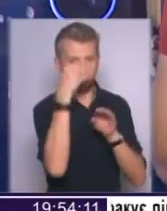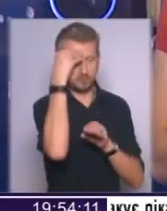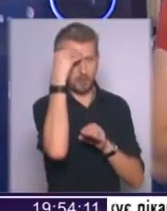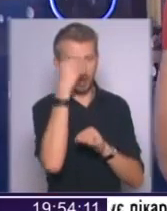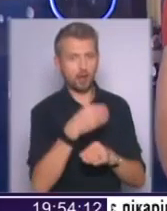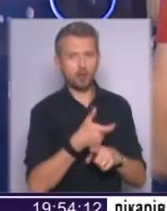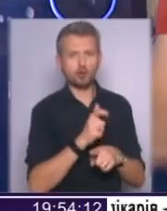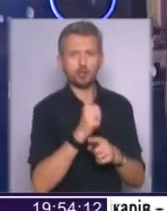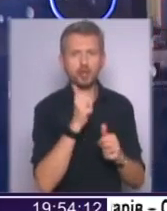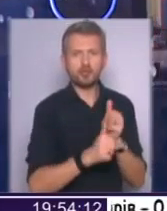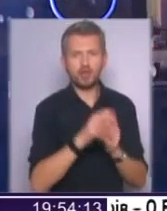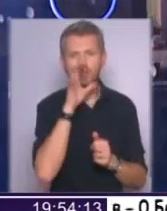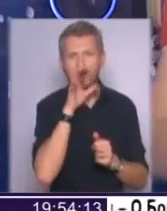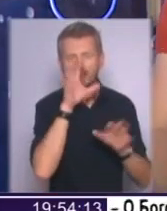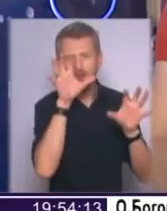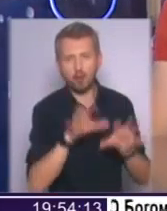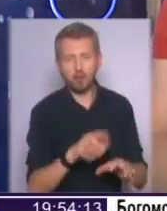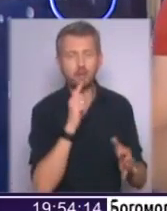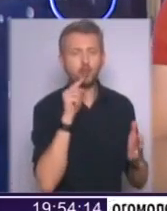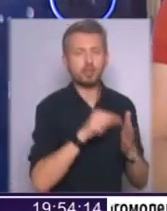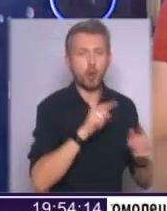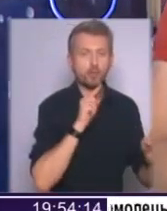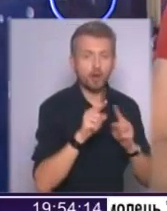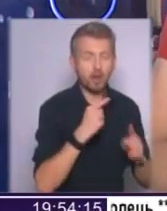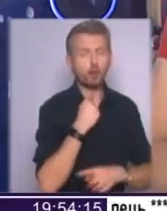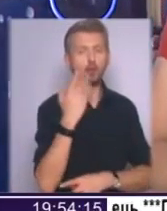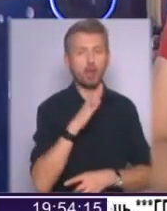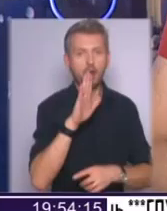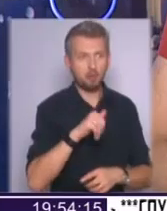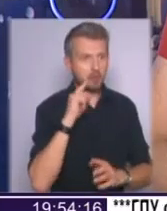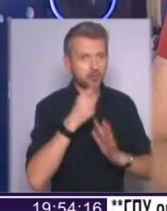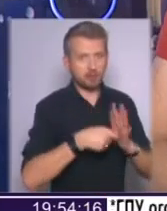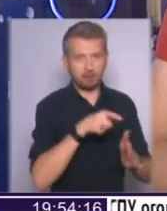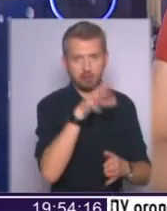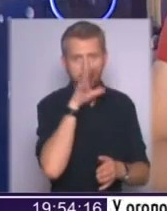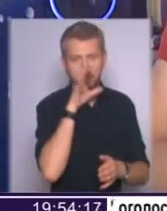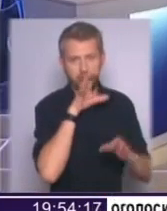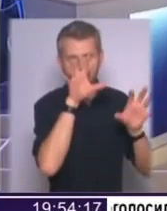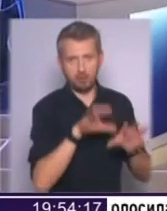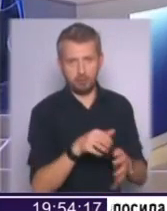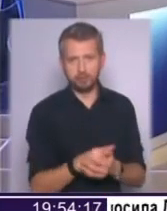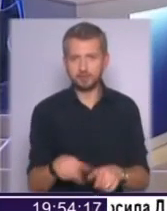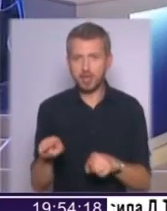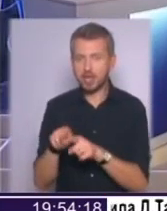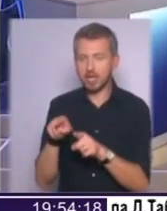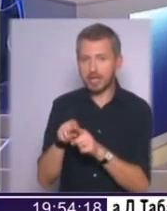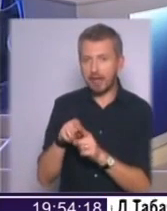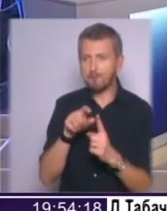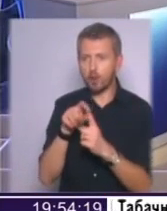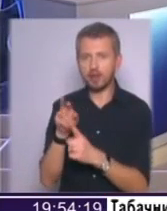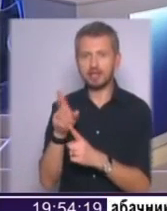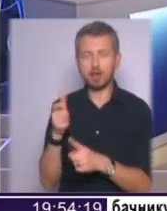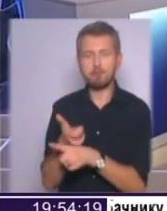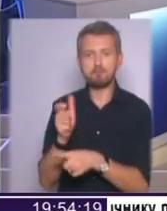неякісні закони потрапляють в Раду, голосуються, і лише потім ми дізнаємося, що вони є неякісними. Тобто таке поняття, як більшість для міських